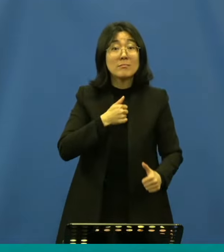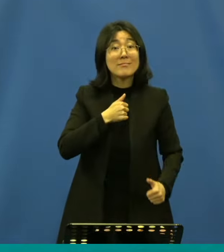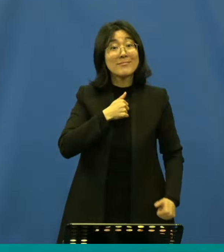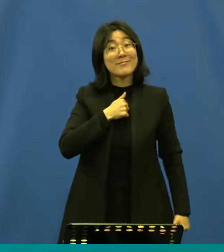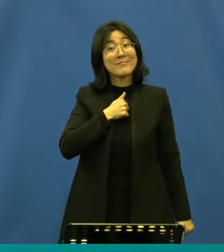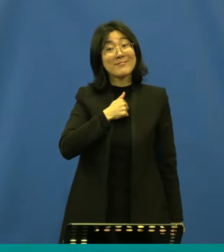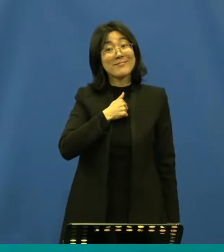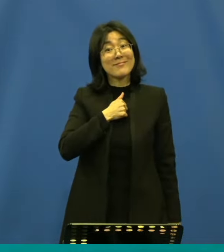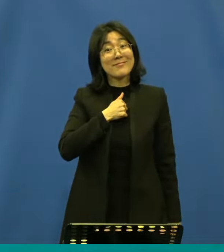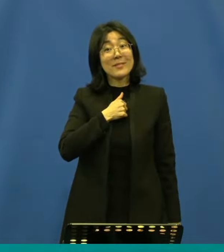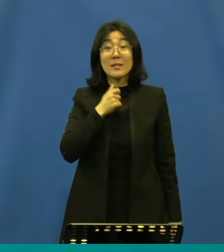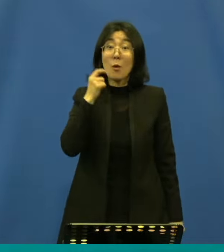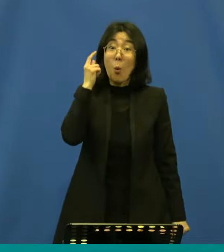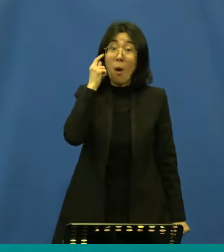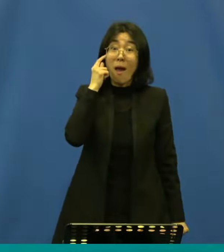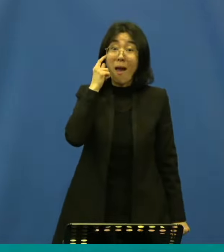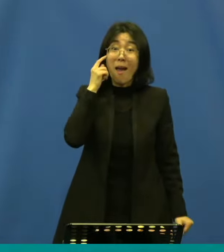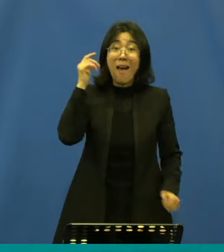있지 않으니까.